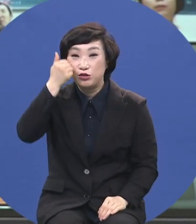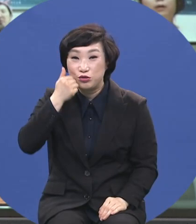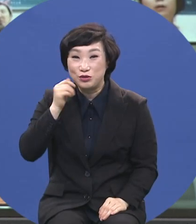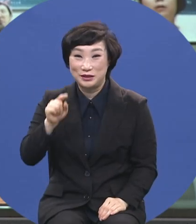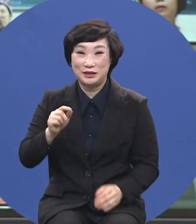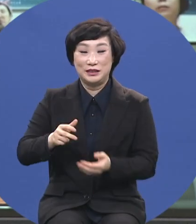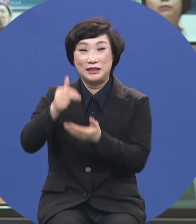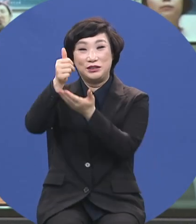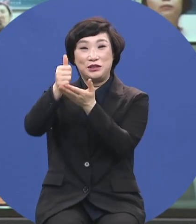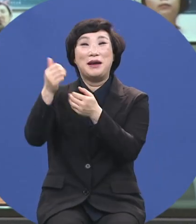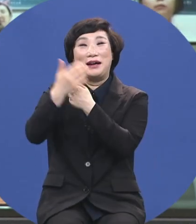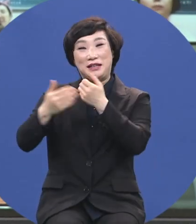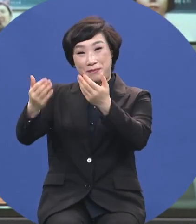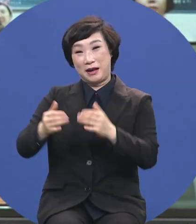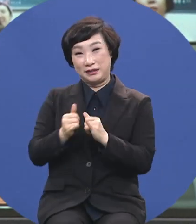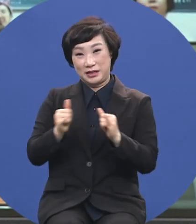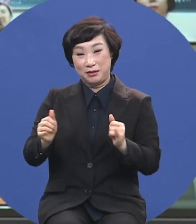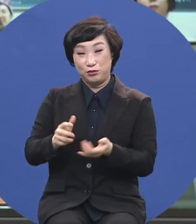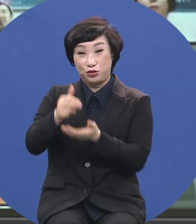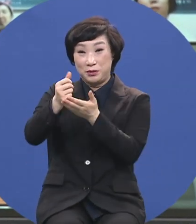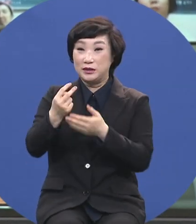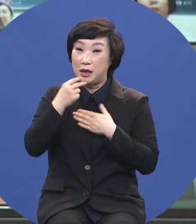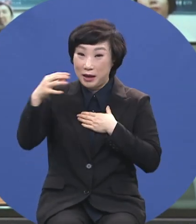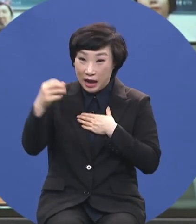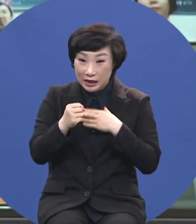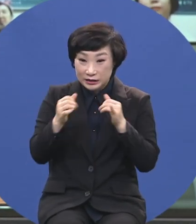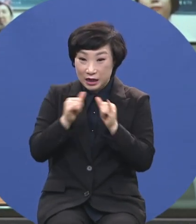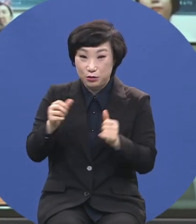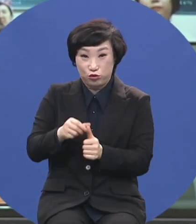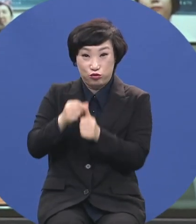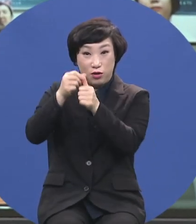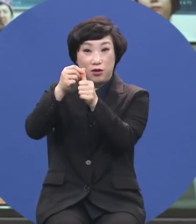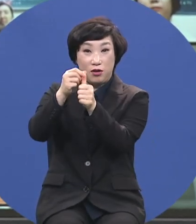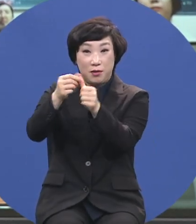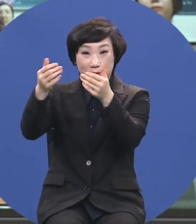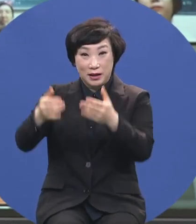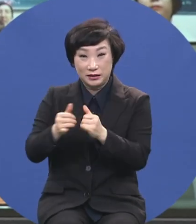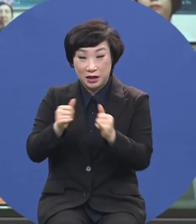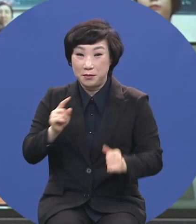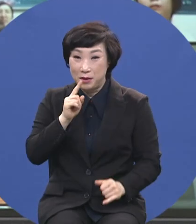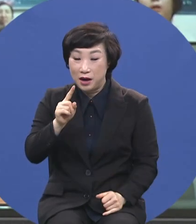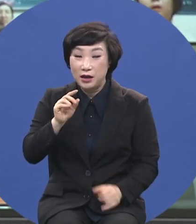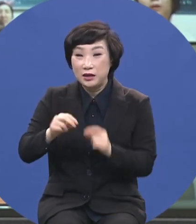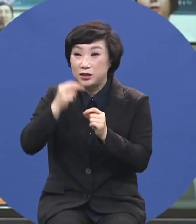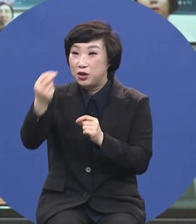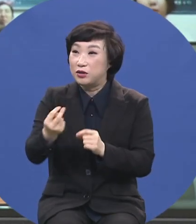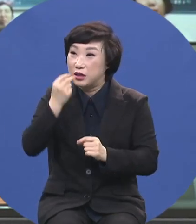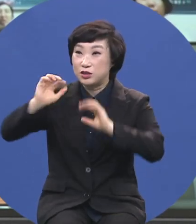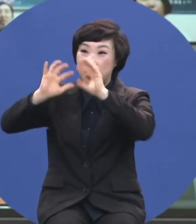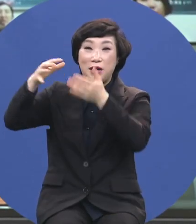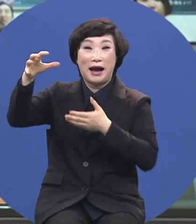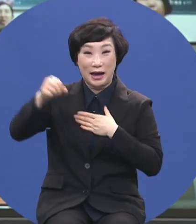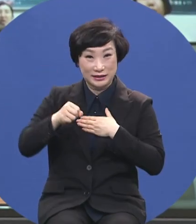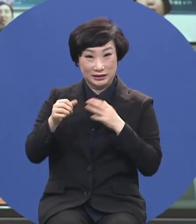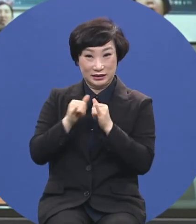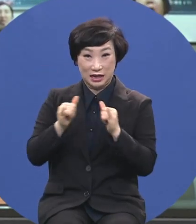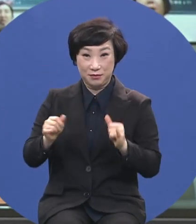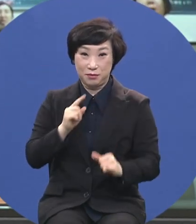그 은혜 입은 사람, 그로 생명을 얻은 사람, 구원받은 사람, 영생과 천국을 얻은 사람이라는